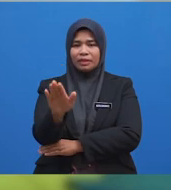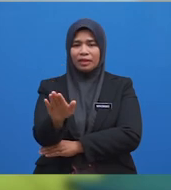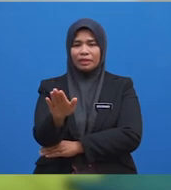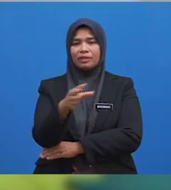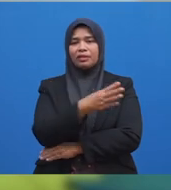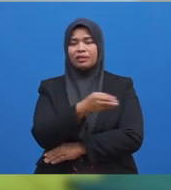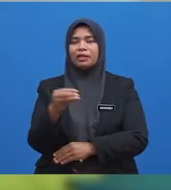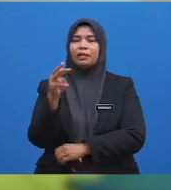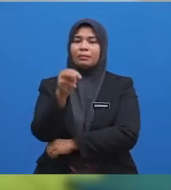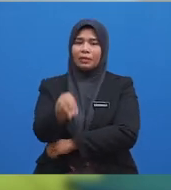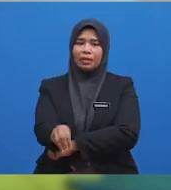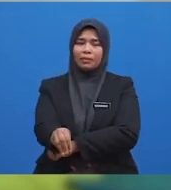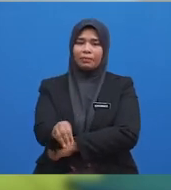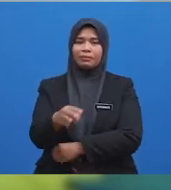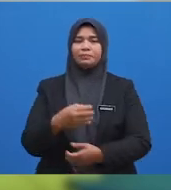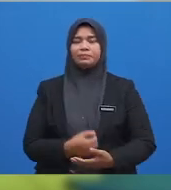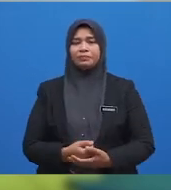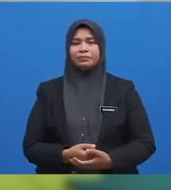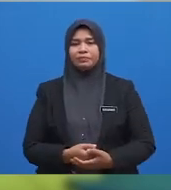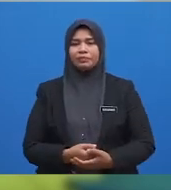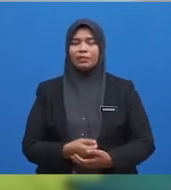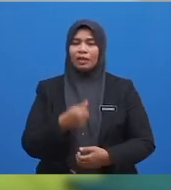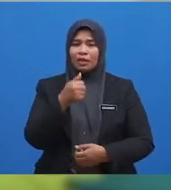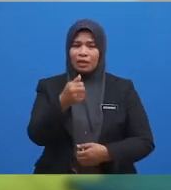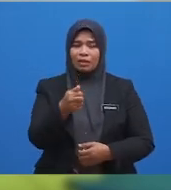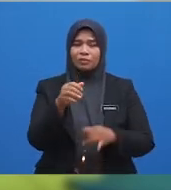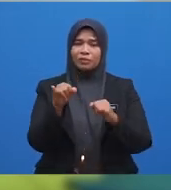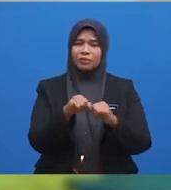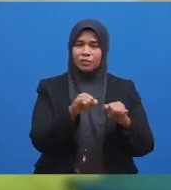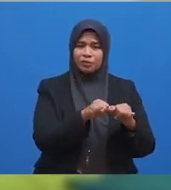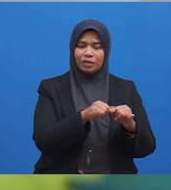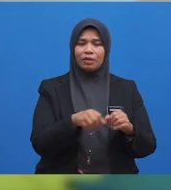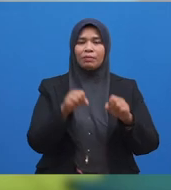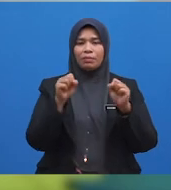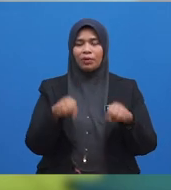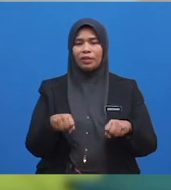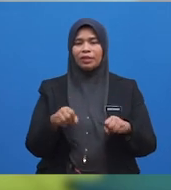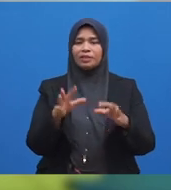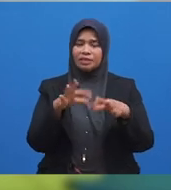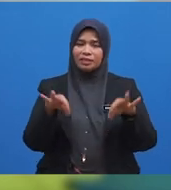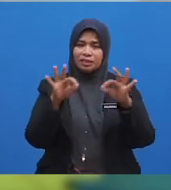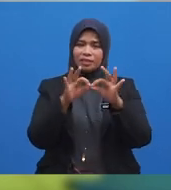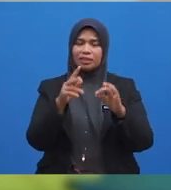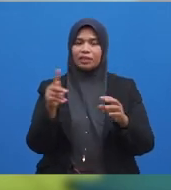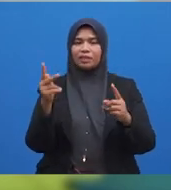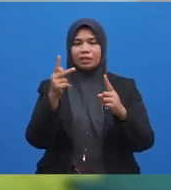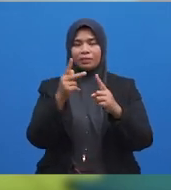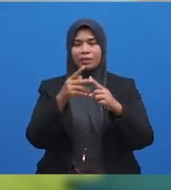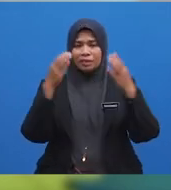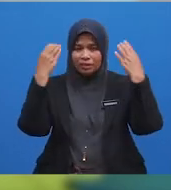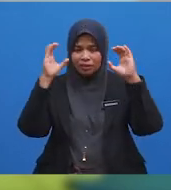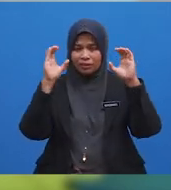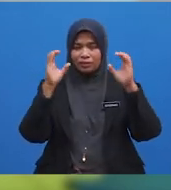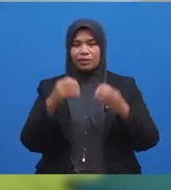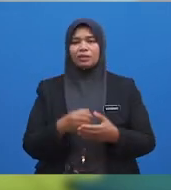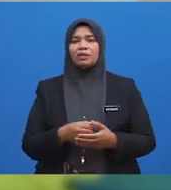petang dan malam kamu juga boleh menceritakan ke cuci